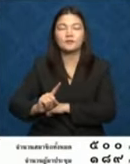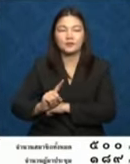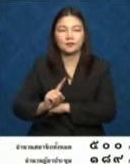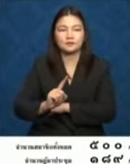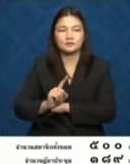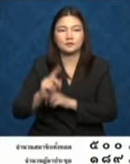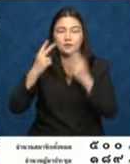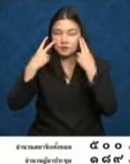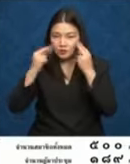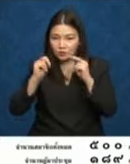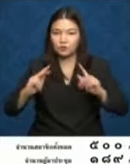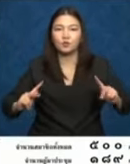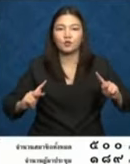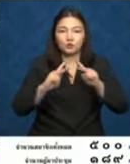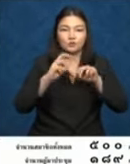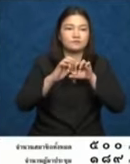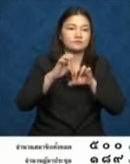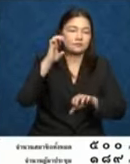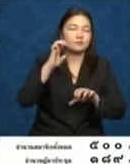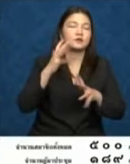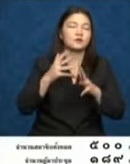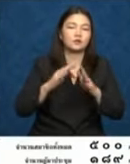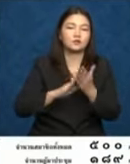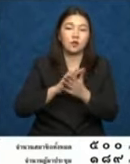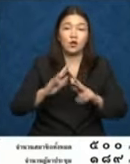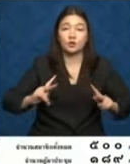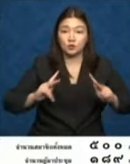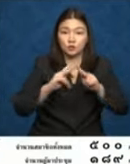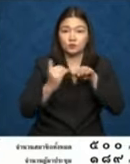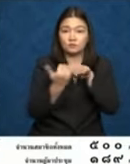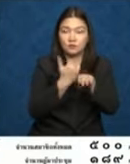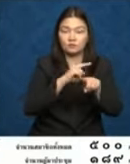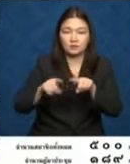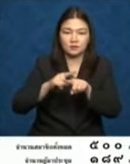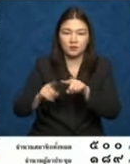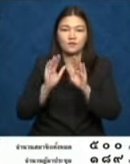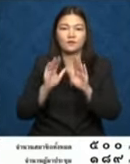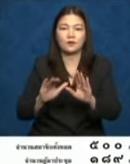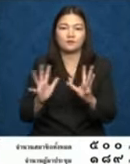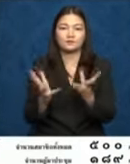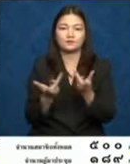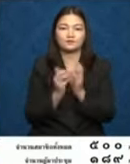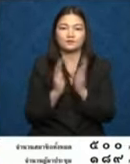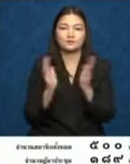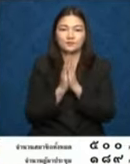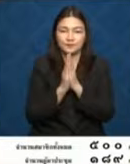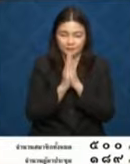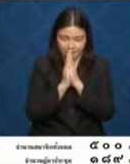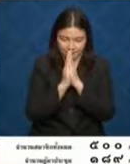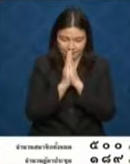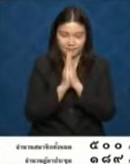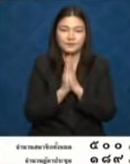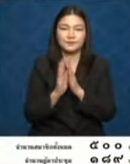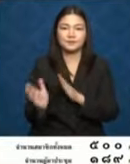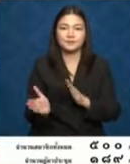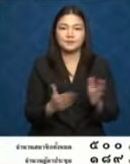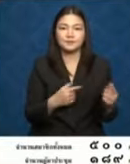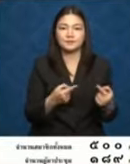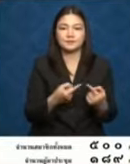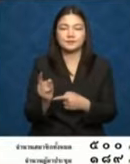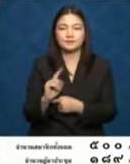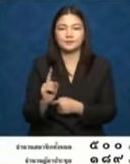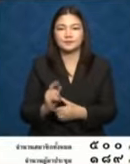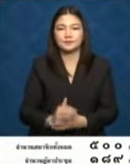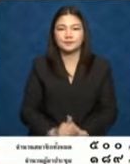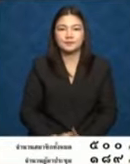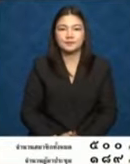กระทรวงคมนาคมนะครับให้ช่วยดูเรื่องรถไฟไปเพชรบูรณ์ให้ด้วยขอบคุณครับ ขอบคุณครับขอเชิญท่านคุณากรมั่นนาทีไ